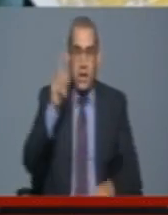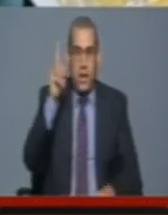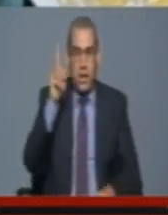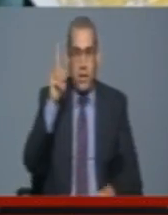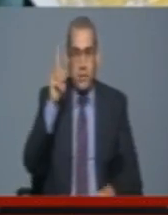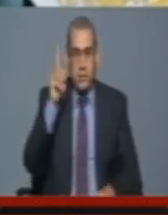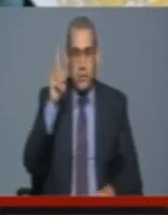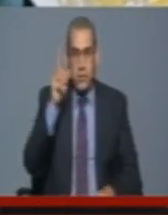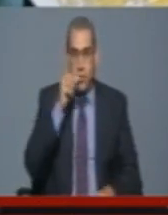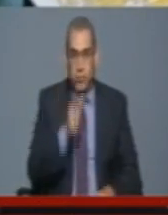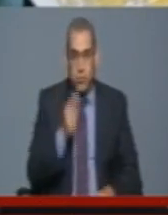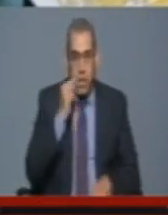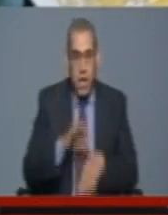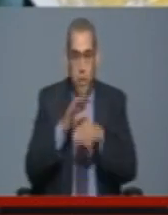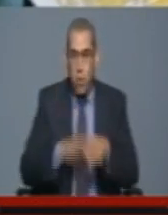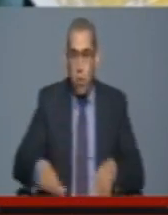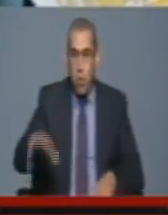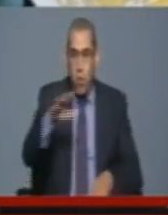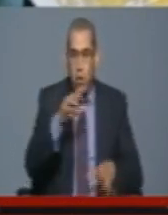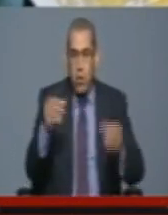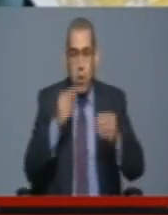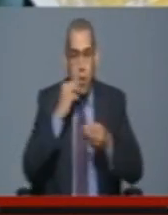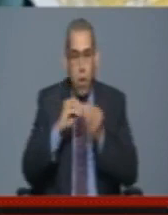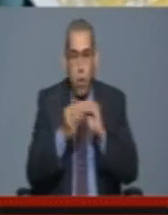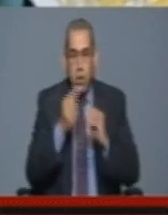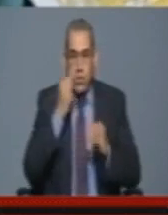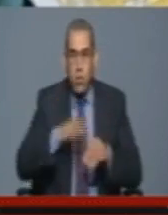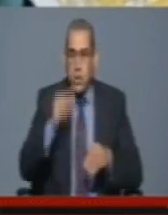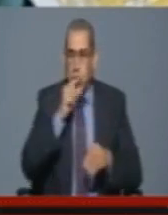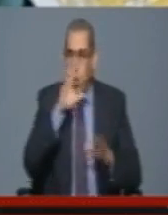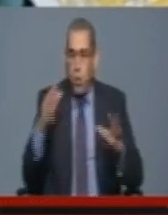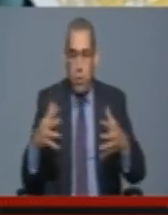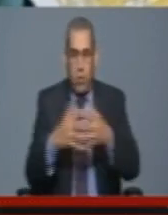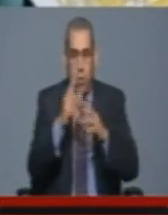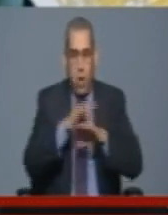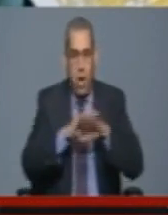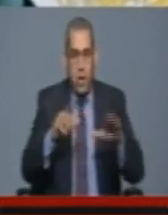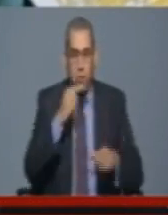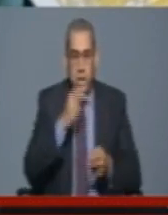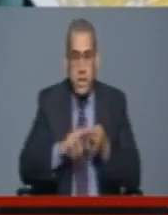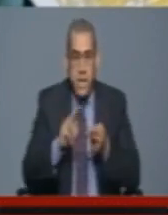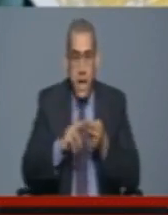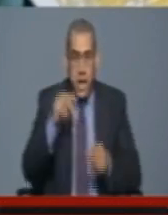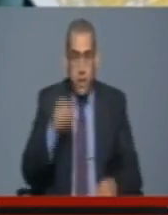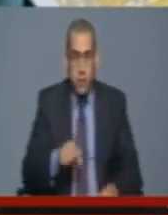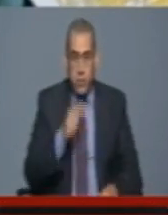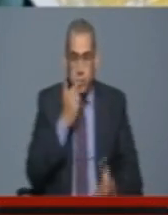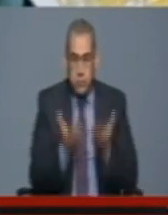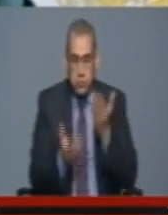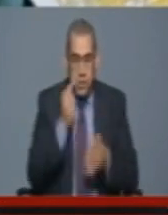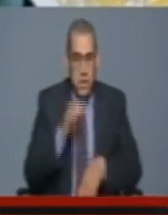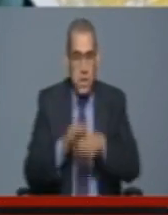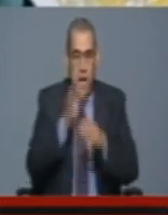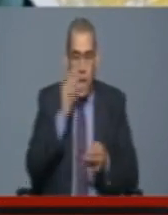يجمع البشر من كل لون ودين وجنس، وأن السلام هو خيار الإنسانية.